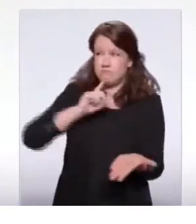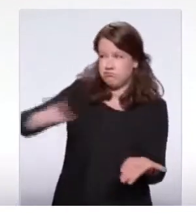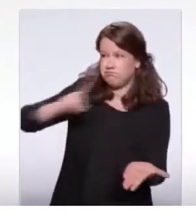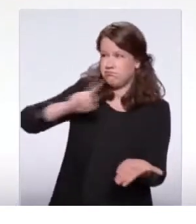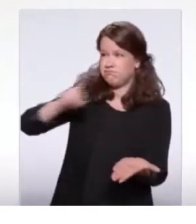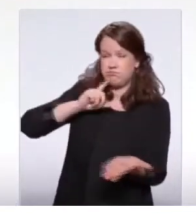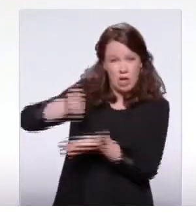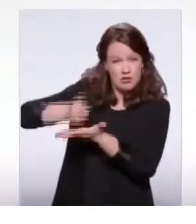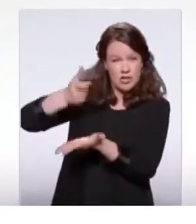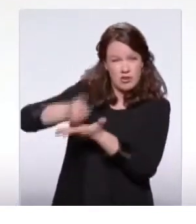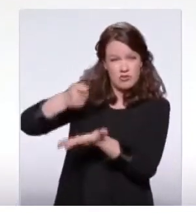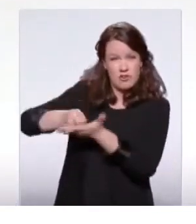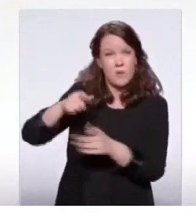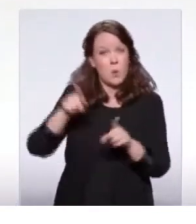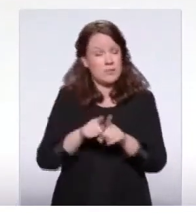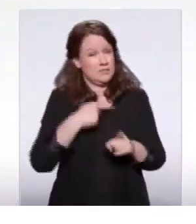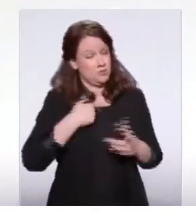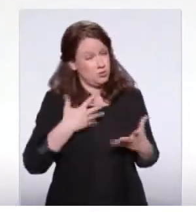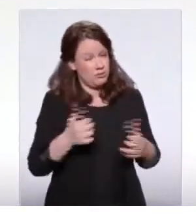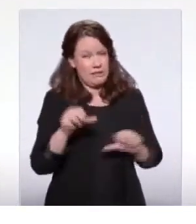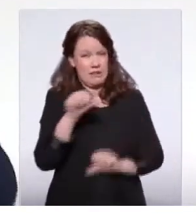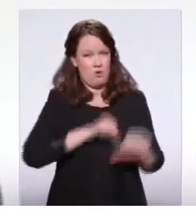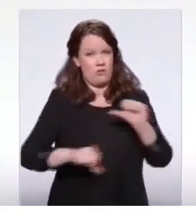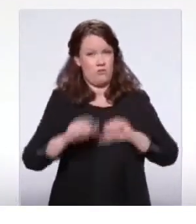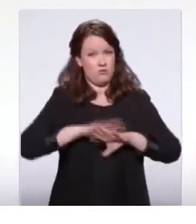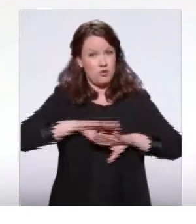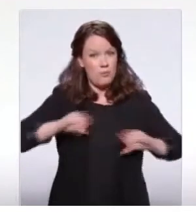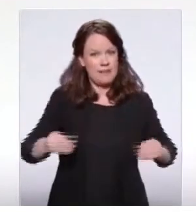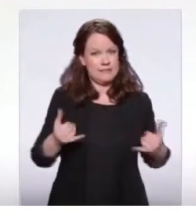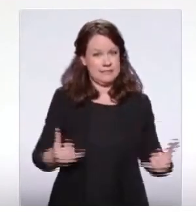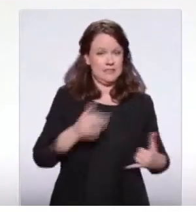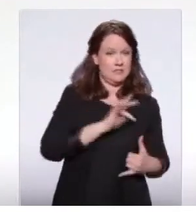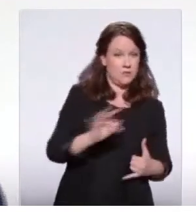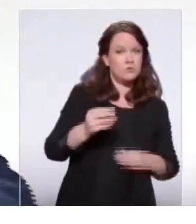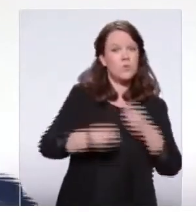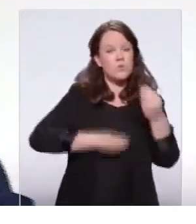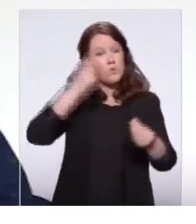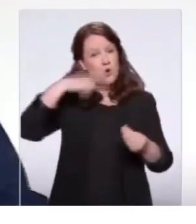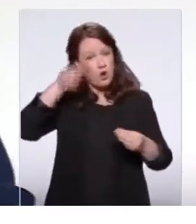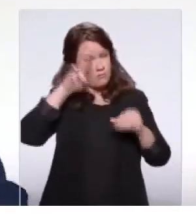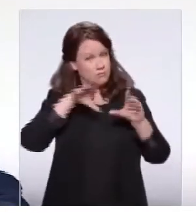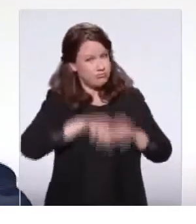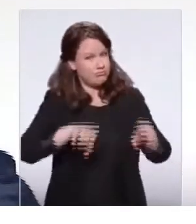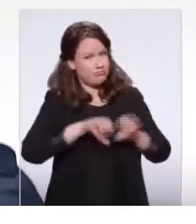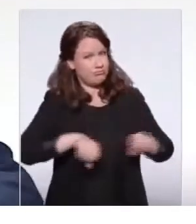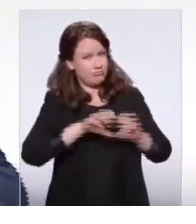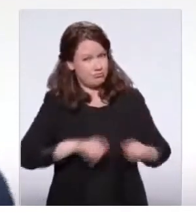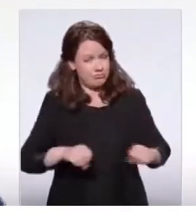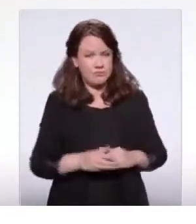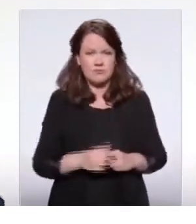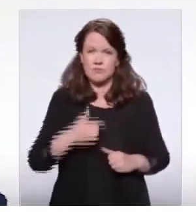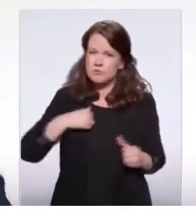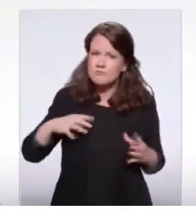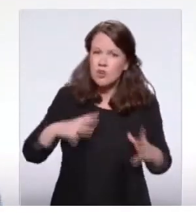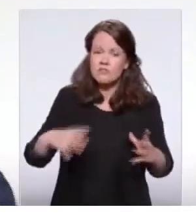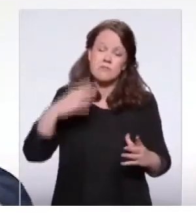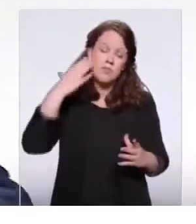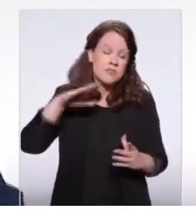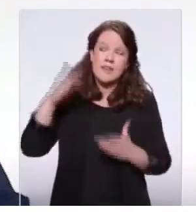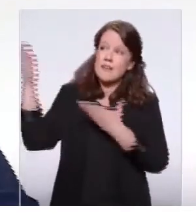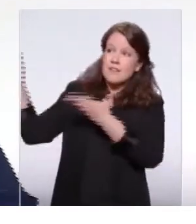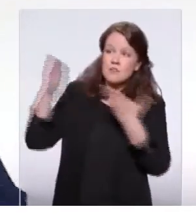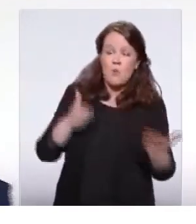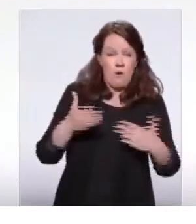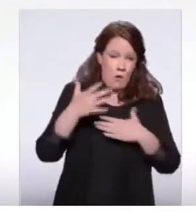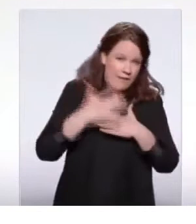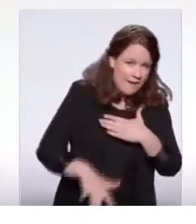produisant en France et en Europe. Nous sommes pleinement mobilisés, il y a eu des retards, il y a eu des choses